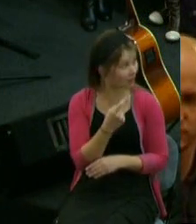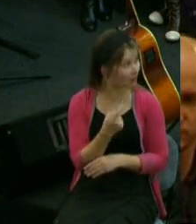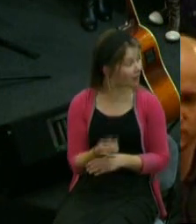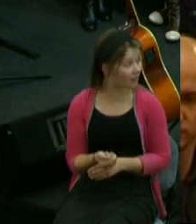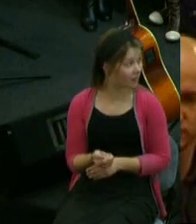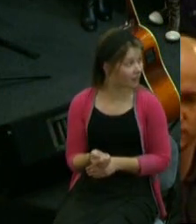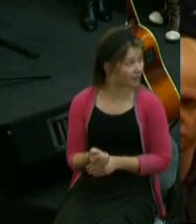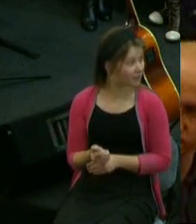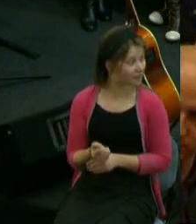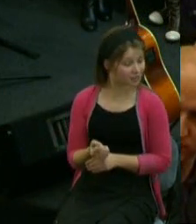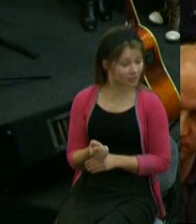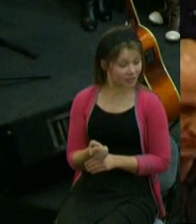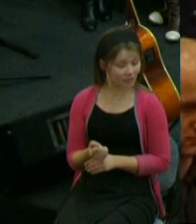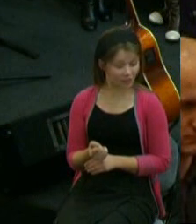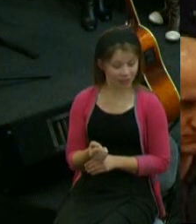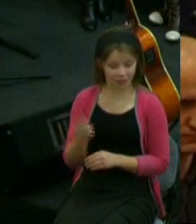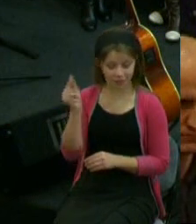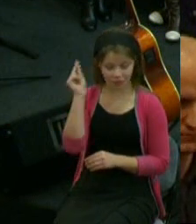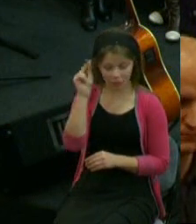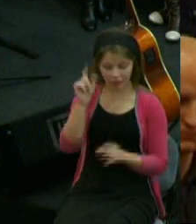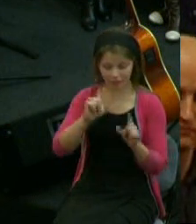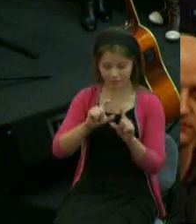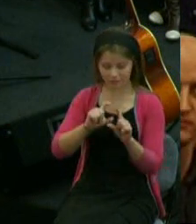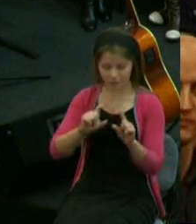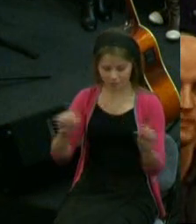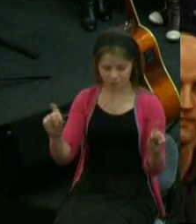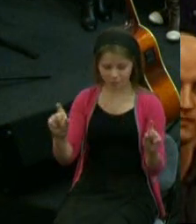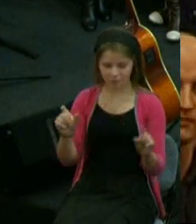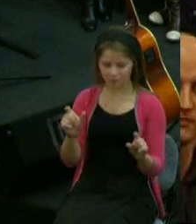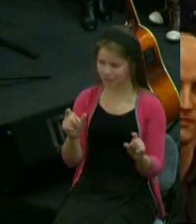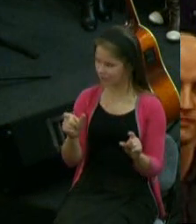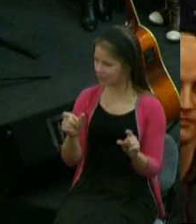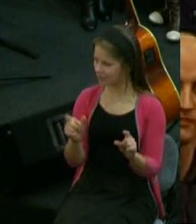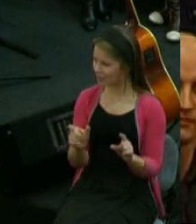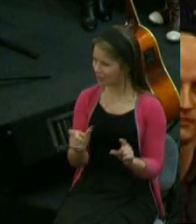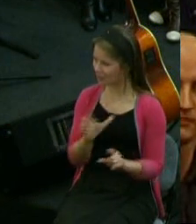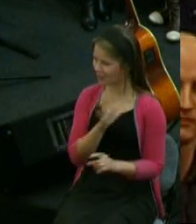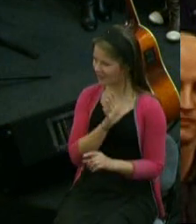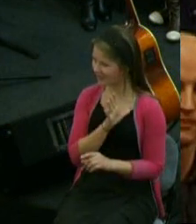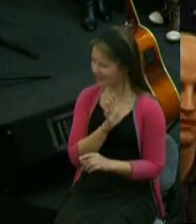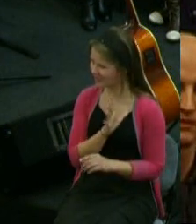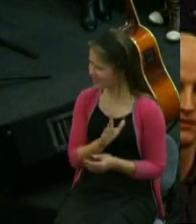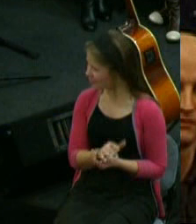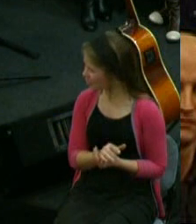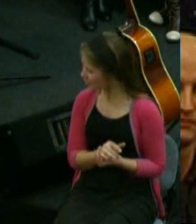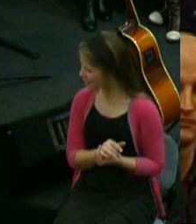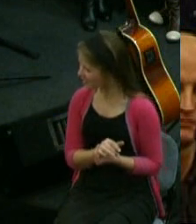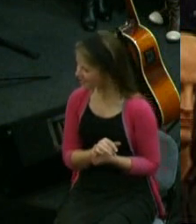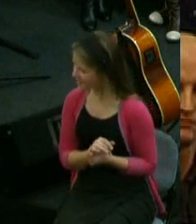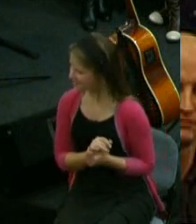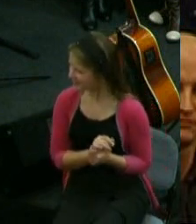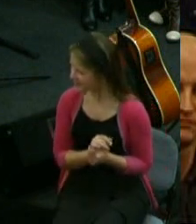мої батьки щось неправильно розуміють життя. Школа давала якийсь наслідок на моє виховання, брати і сестри.